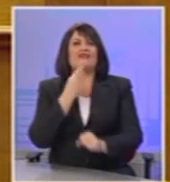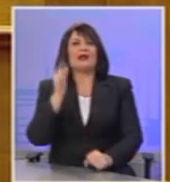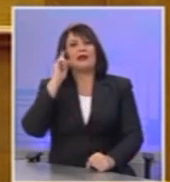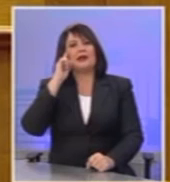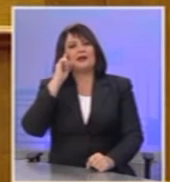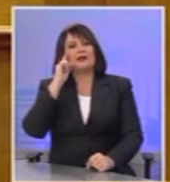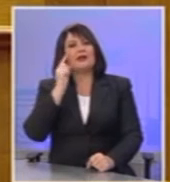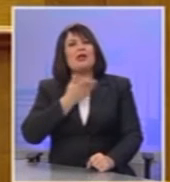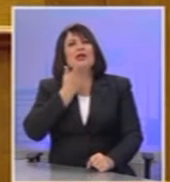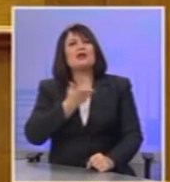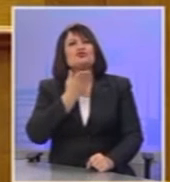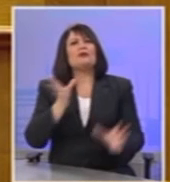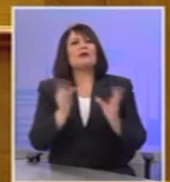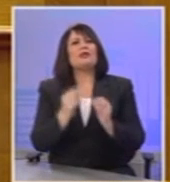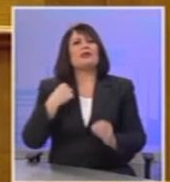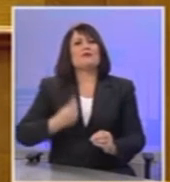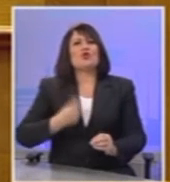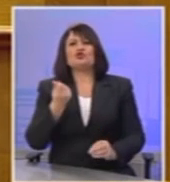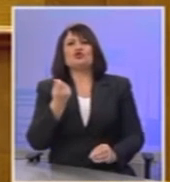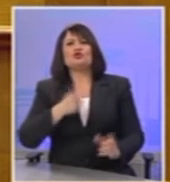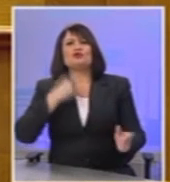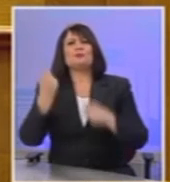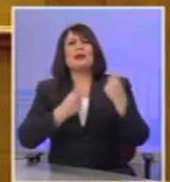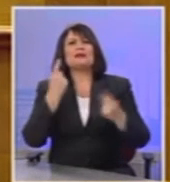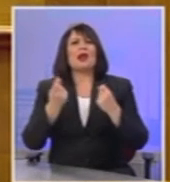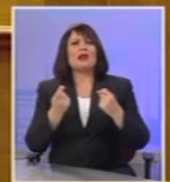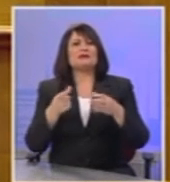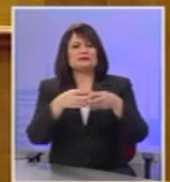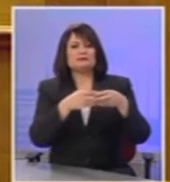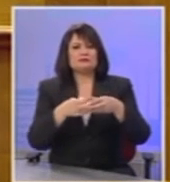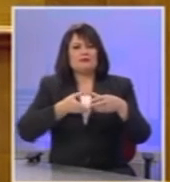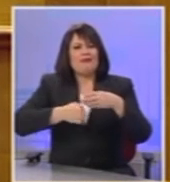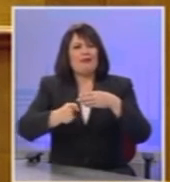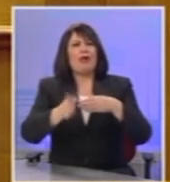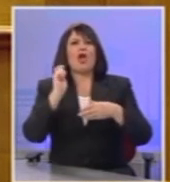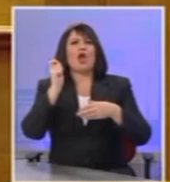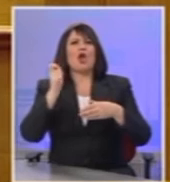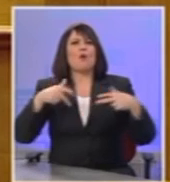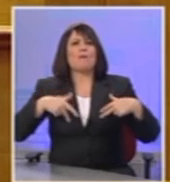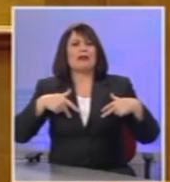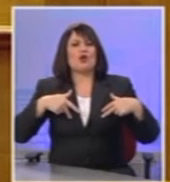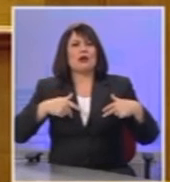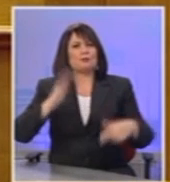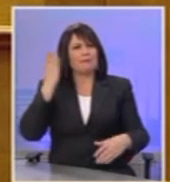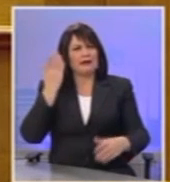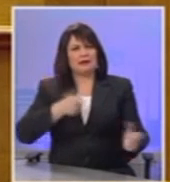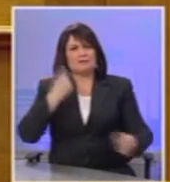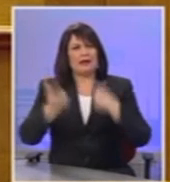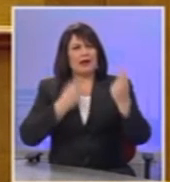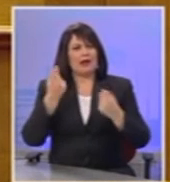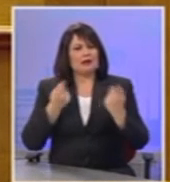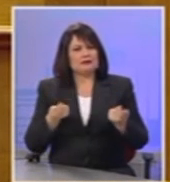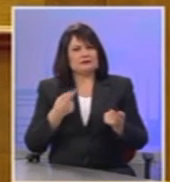δαπανών του Δημοσίου, για τις σπατάλες του κομματικού κράτους και για τις σπατάλες των παλιών